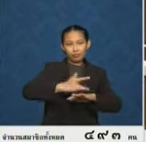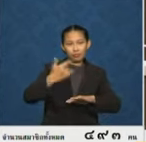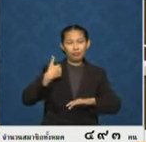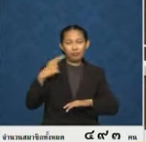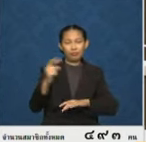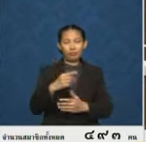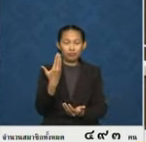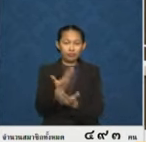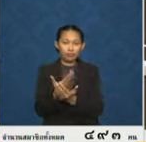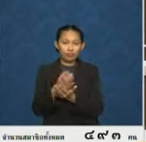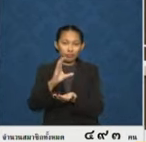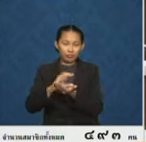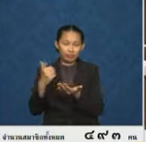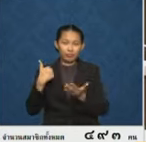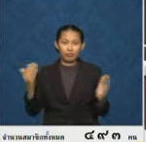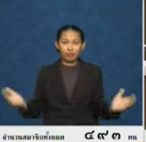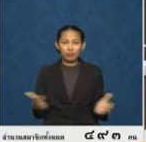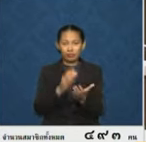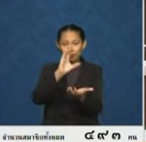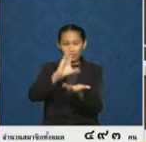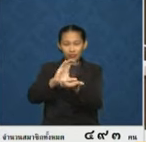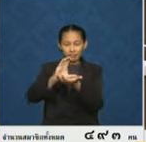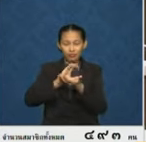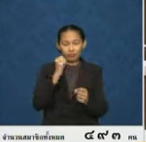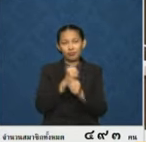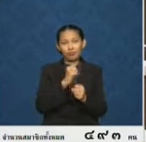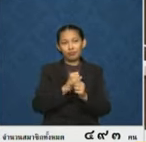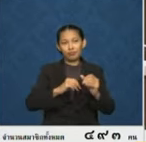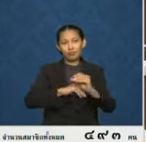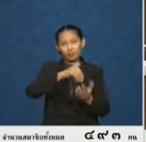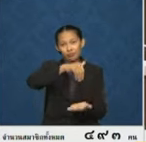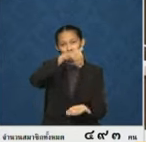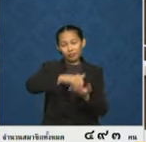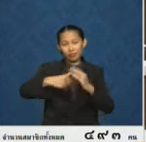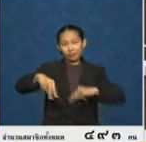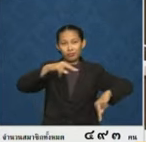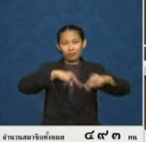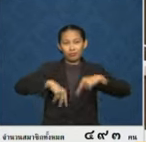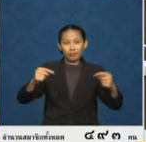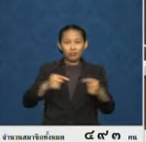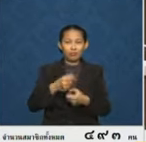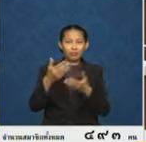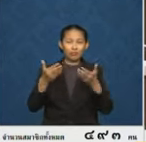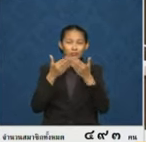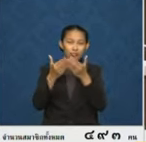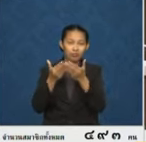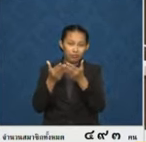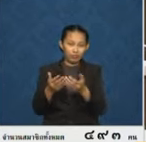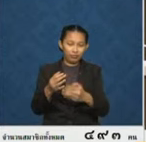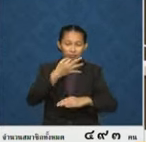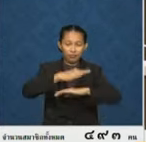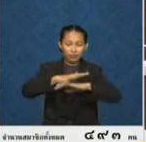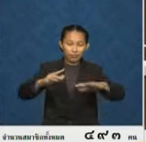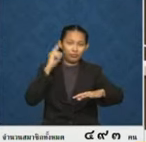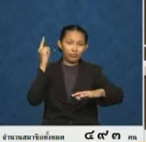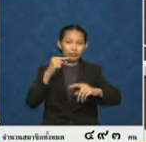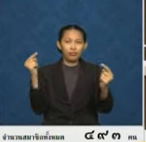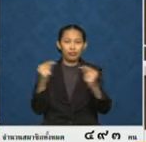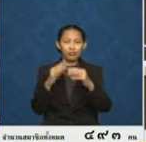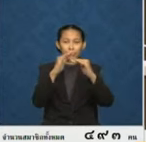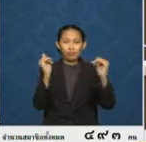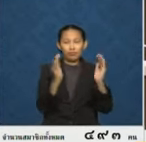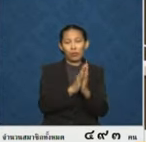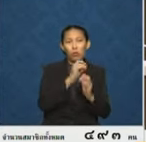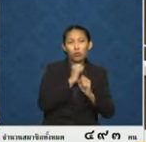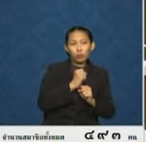สำนักงบประมาณได้สนับสนุนงบประมาณในการก่อสร้างศูนย์เฝ้าระวังการบุกรุกทางทะเลและแหล่งท่องเที่ยวบริเวณวัดเก่าปาก